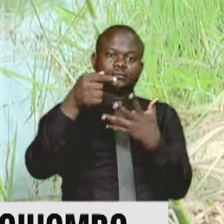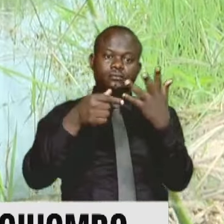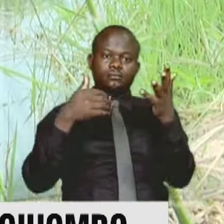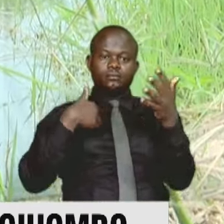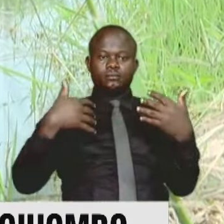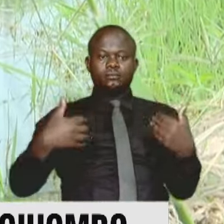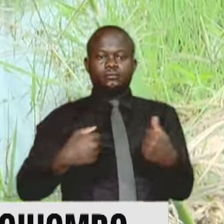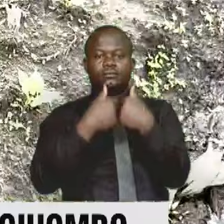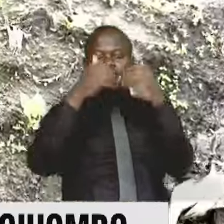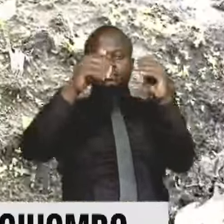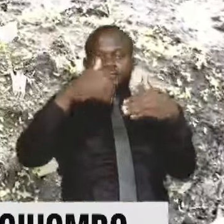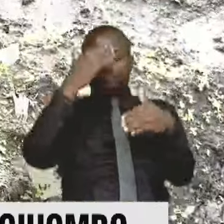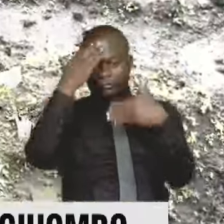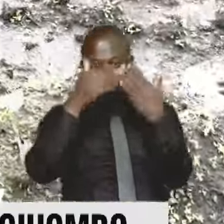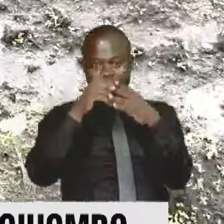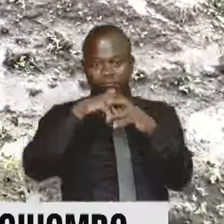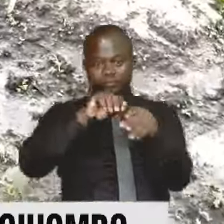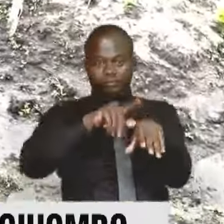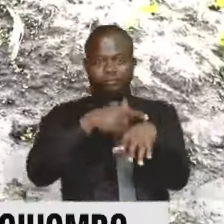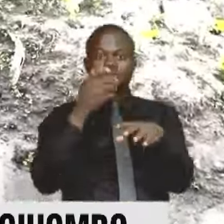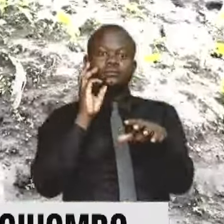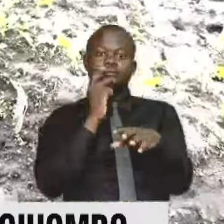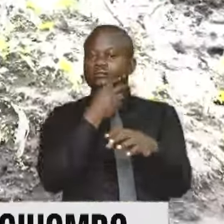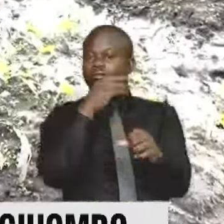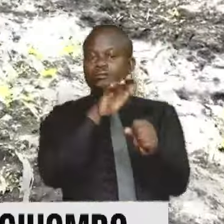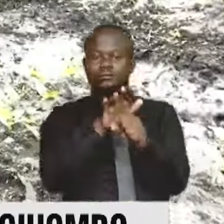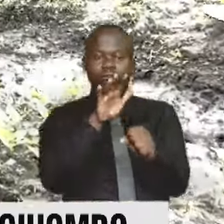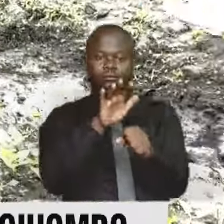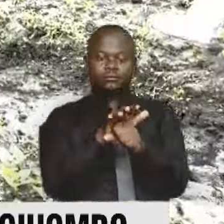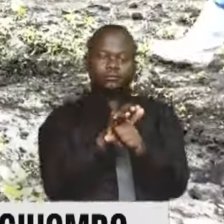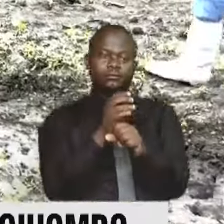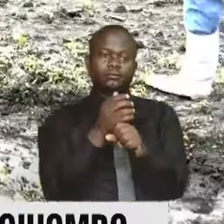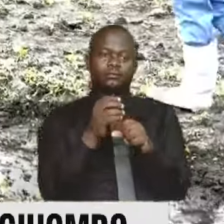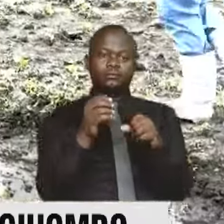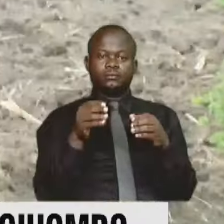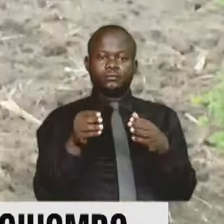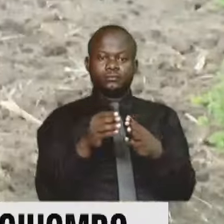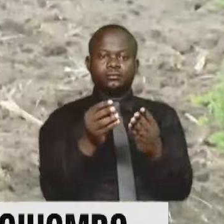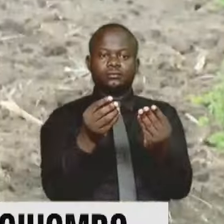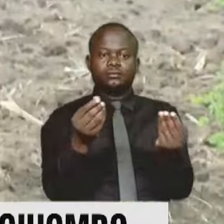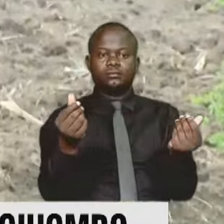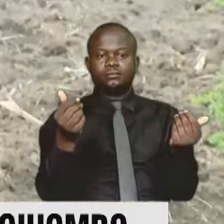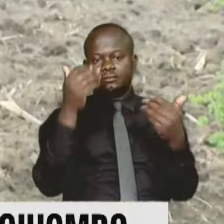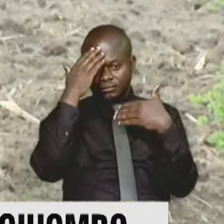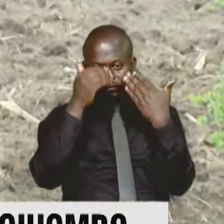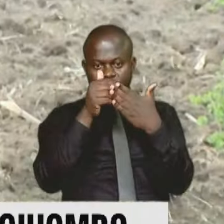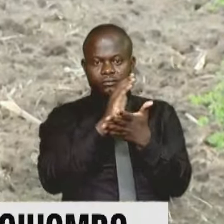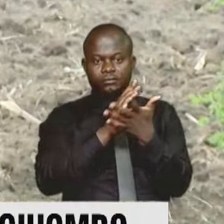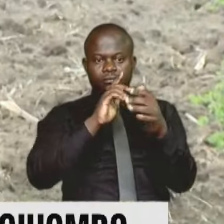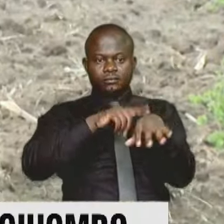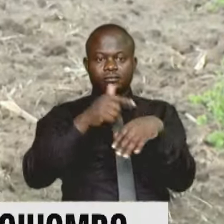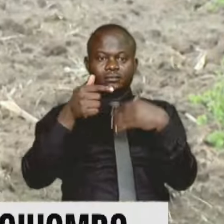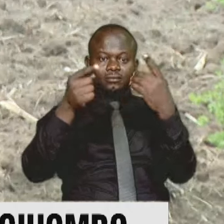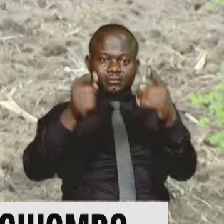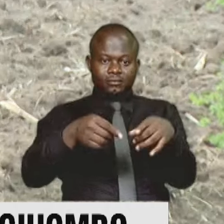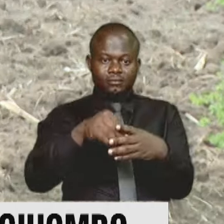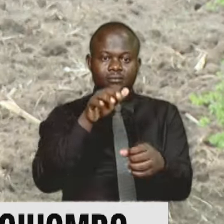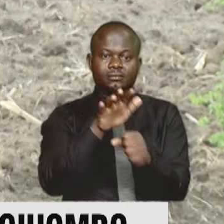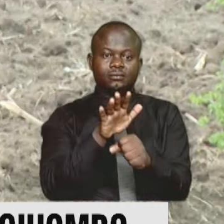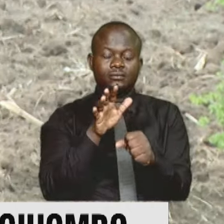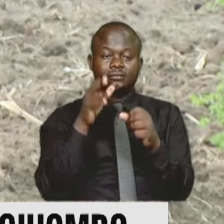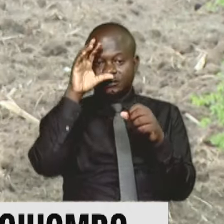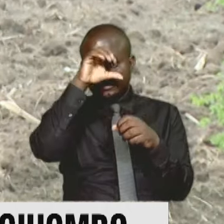ingaruka ku bahinzi kuko mu gihe amazi yabaye menshi yiroha mu mirima yabo ikayangiza. Kubera ko hari igihe imvura izari nyinshi